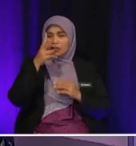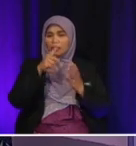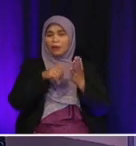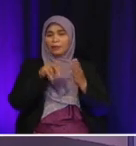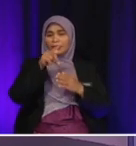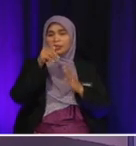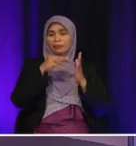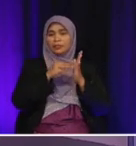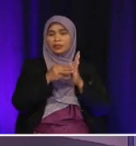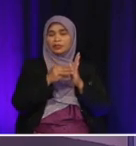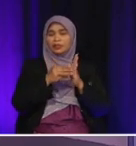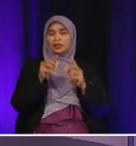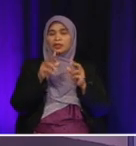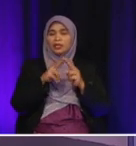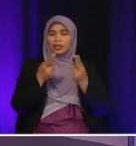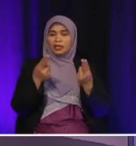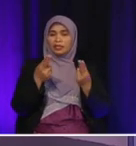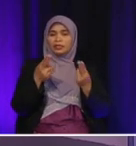potongan hadis yang bergaris